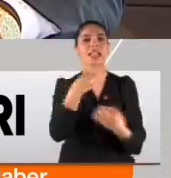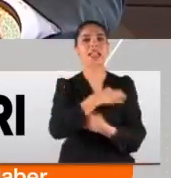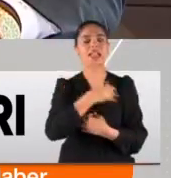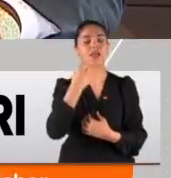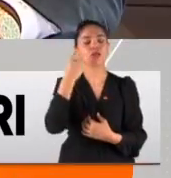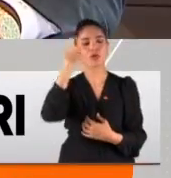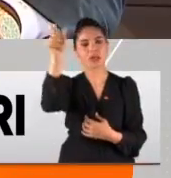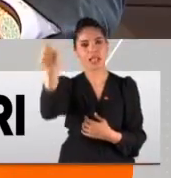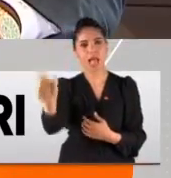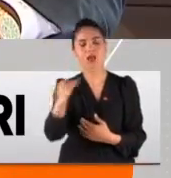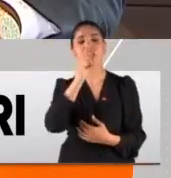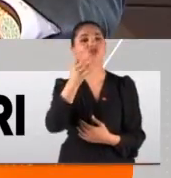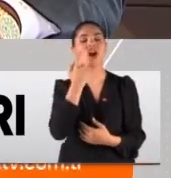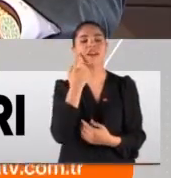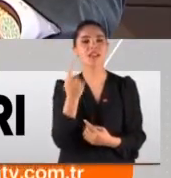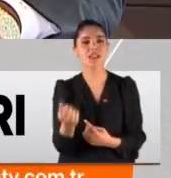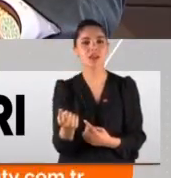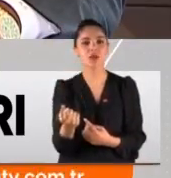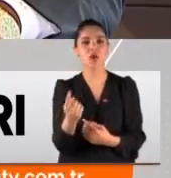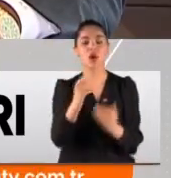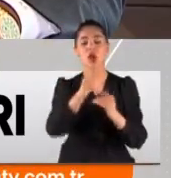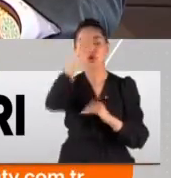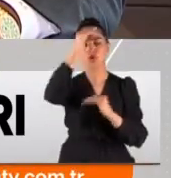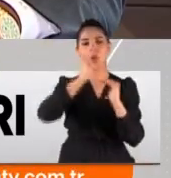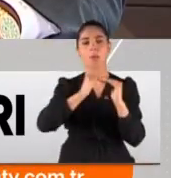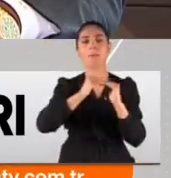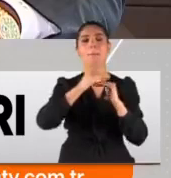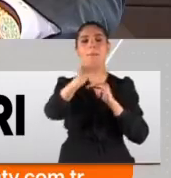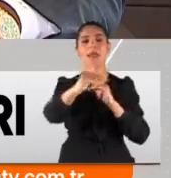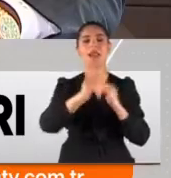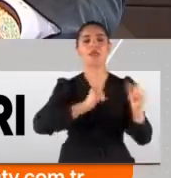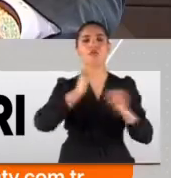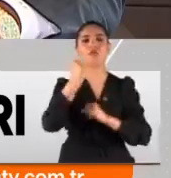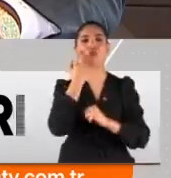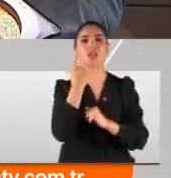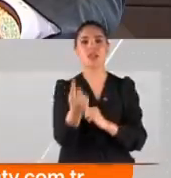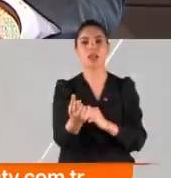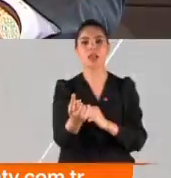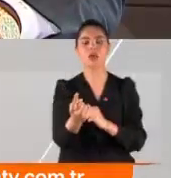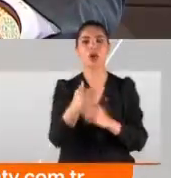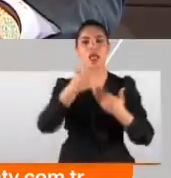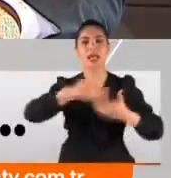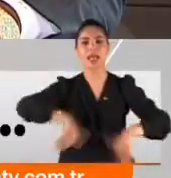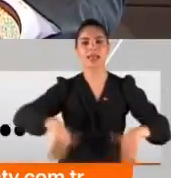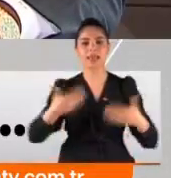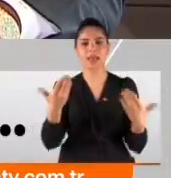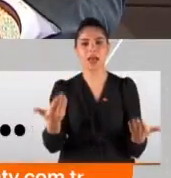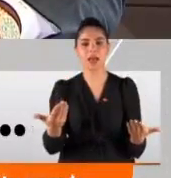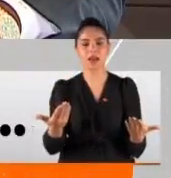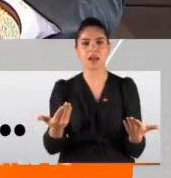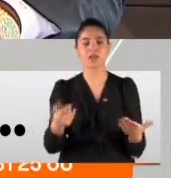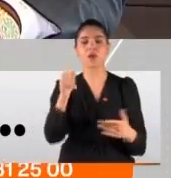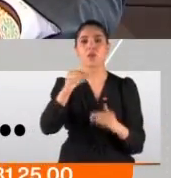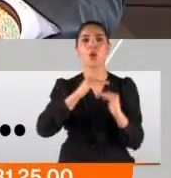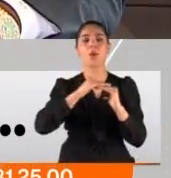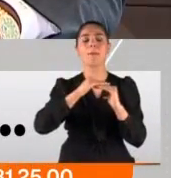Tayyip Erdoğan'ın çağrısıyla ve yüce Türk milletinin olağanüstü mücadelesiyle engellendi. Bu millet söz